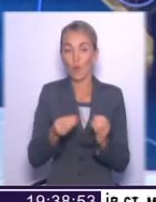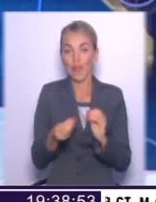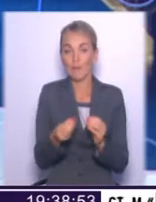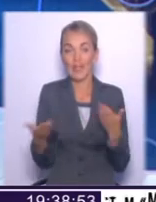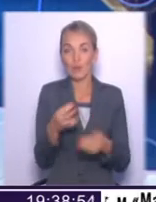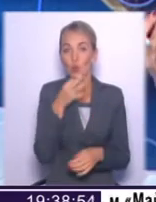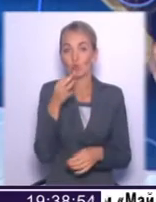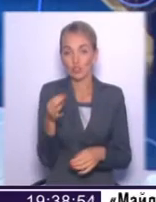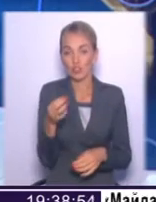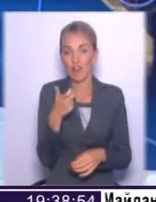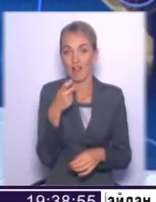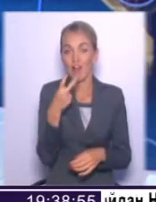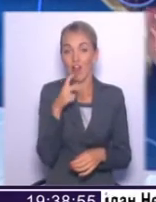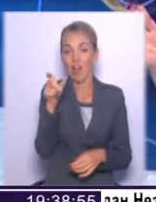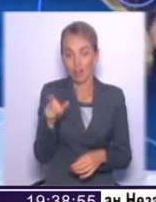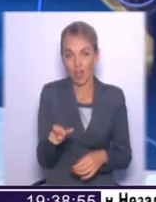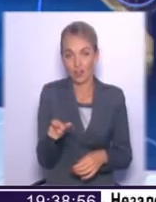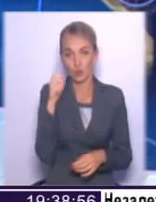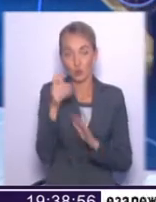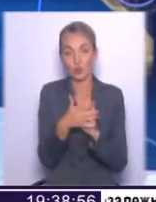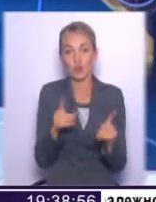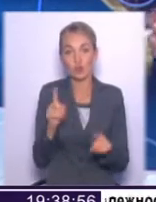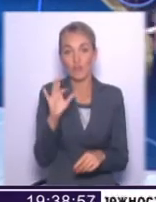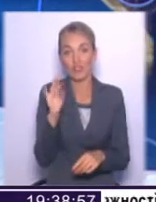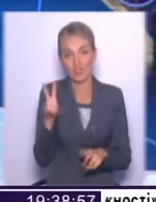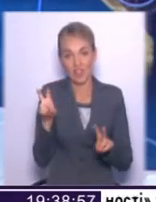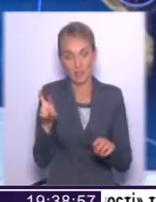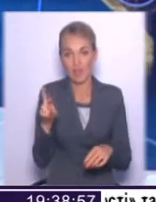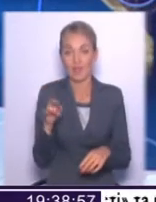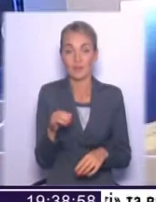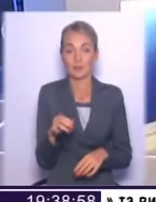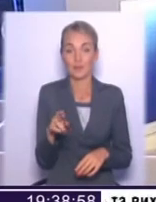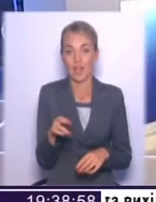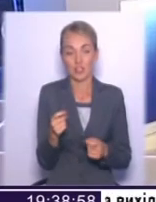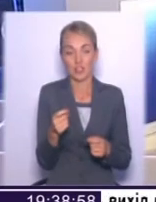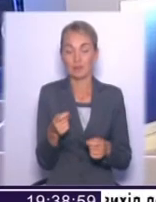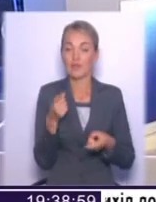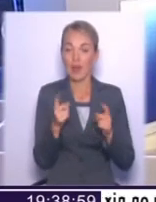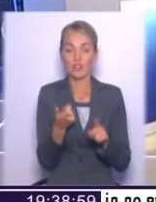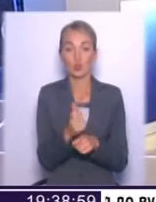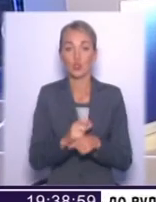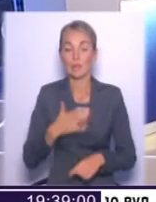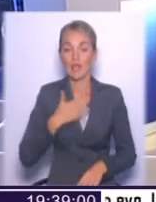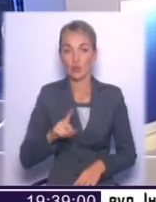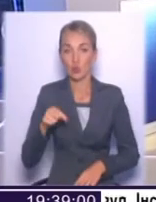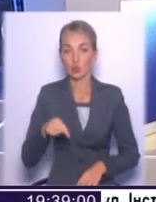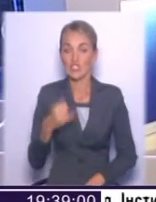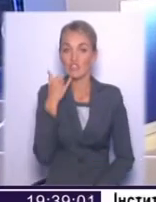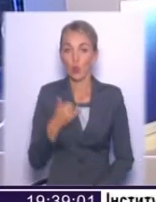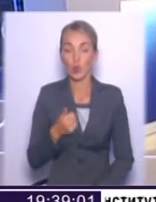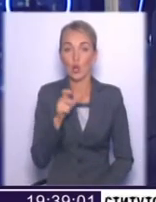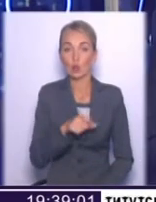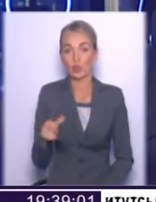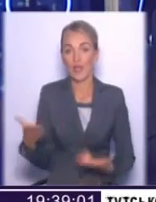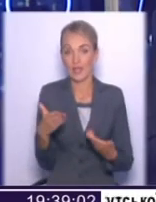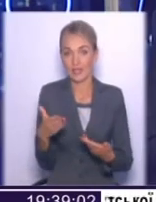озвучив глядач, зрозуміло, що він в темі, і ви в темі, я трішечки ні. Ну, давай. Насправді дуже приємно про те, що сюди дзвонять люди, які